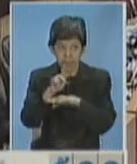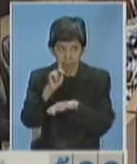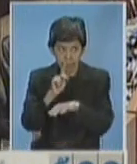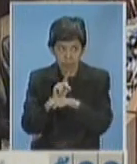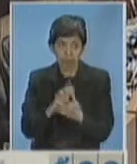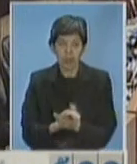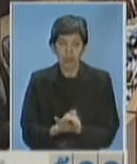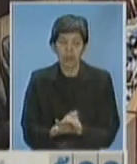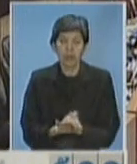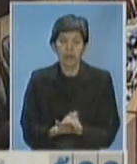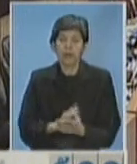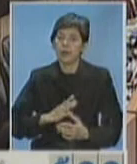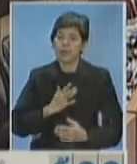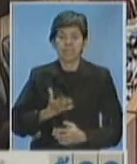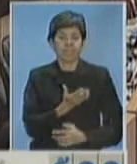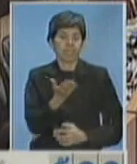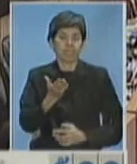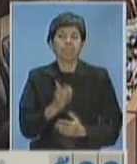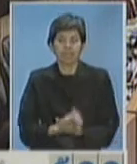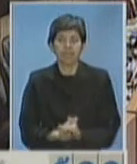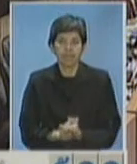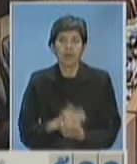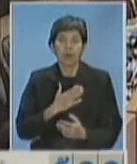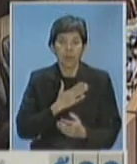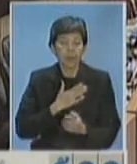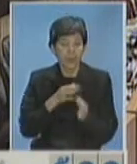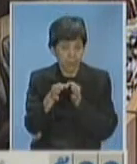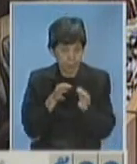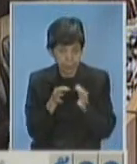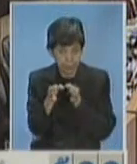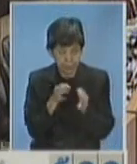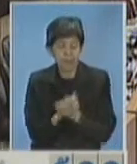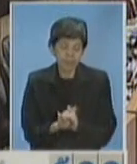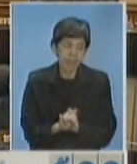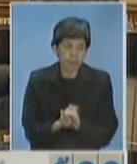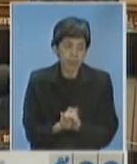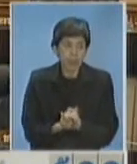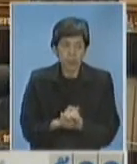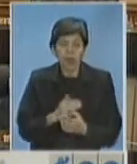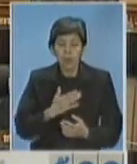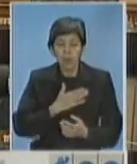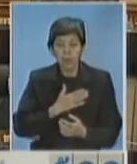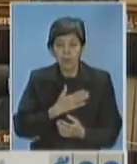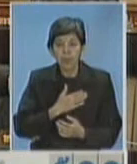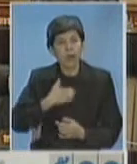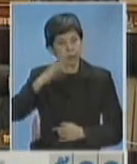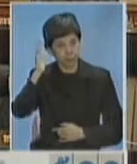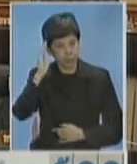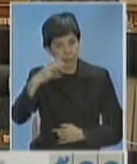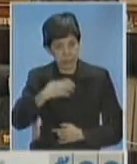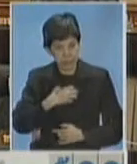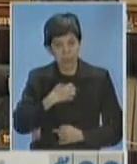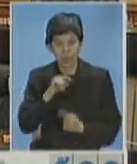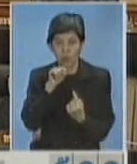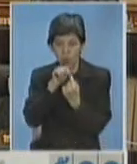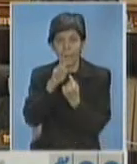ารพนะครับท่านสมาชิกผู้ทรงเกียรตินะครับขออนุญาตชี้แจงนะครับก็ไหนๆก็ที่จริงผมจะว่าอภิปรายในส่วนของ